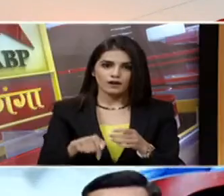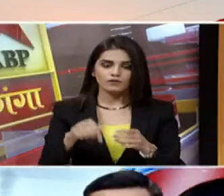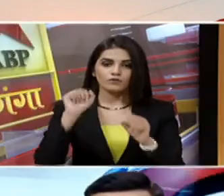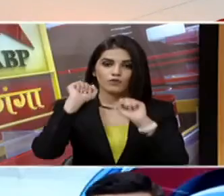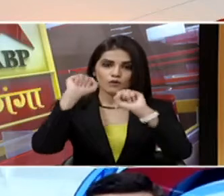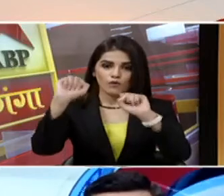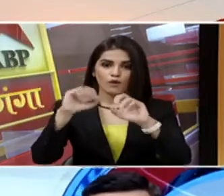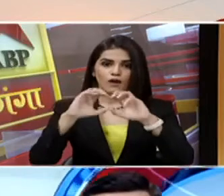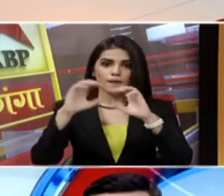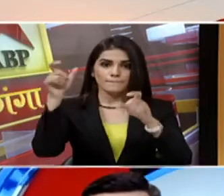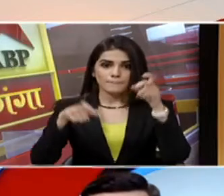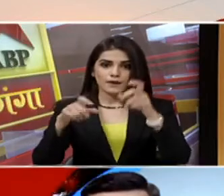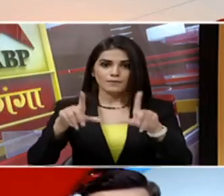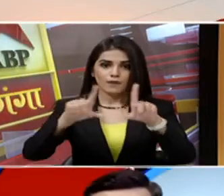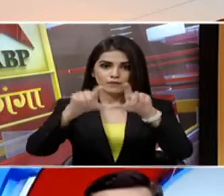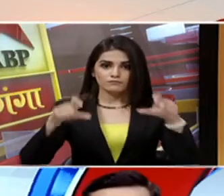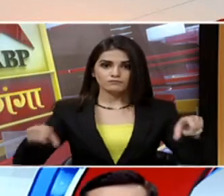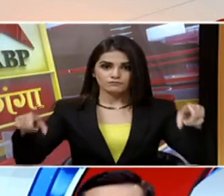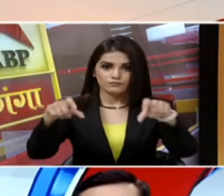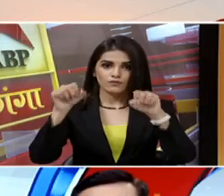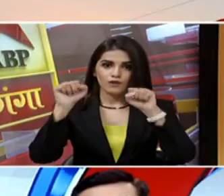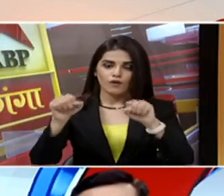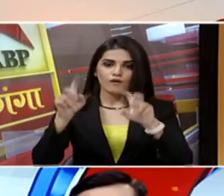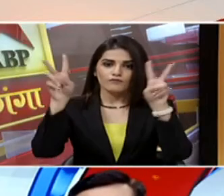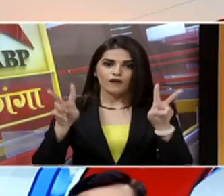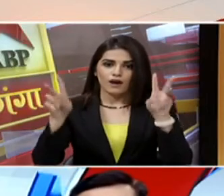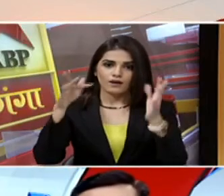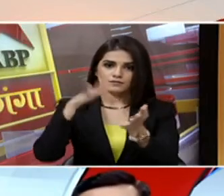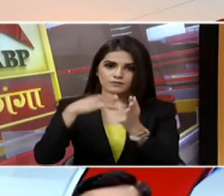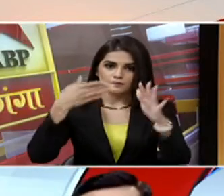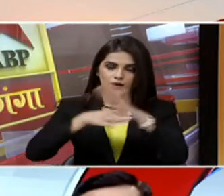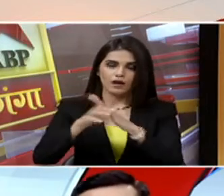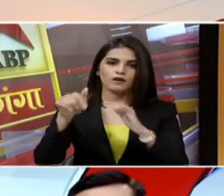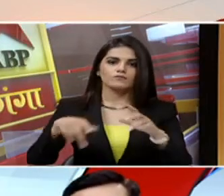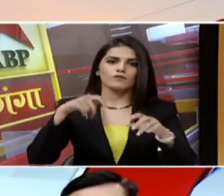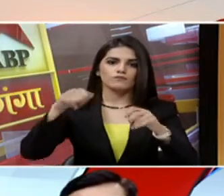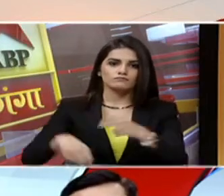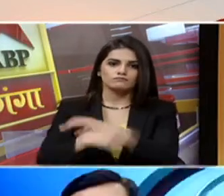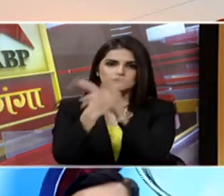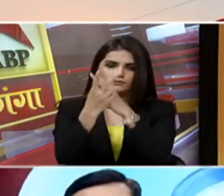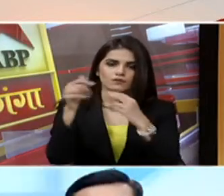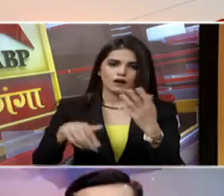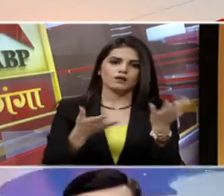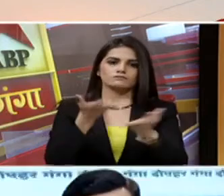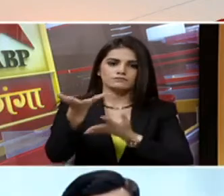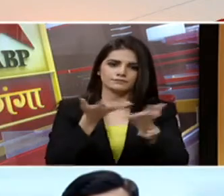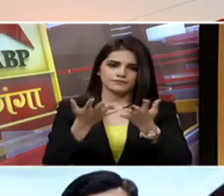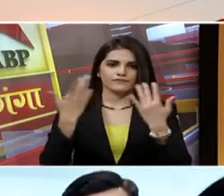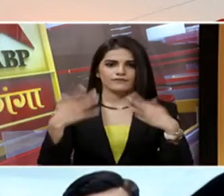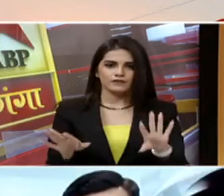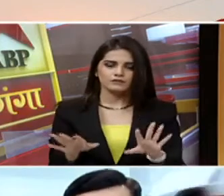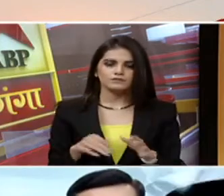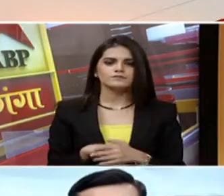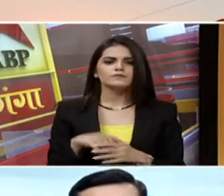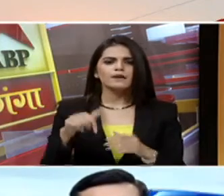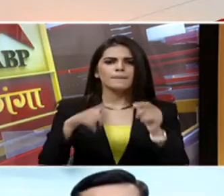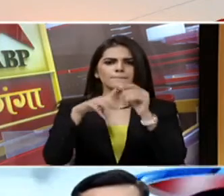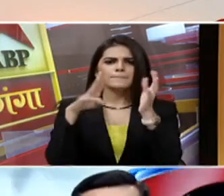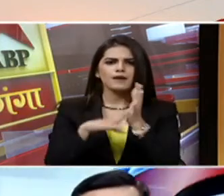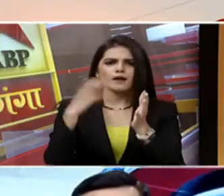अपने संसदीय क्षेत्र वाराणसी के प्रतिनिधियों से वीडियो कॉन्फ्रेंसिंग के जरिए बात कि